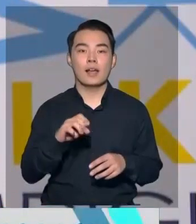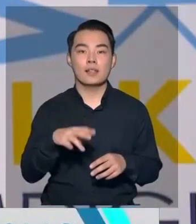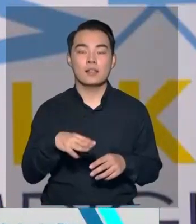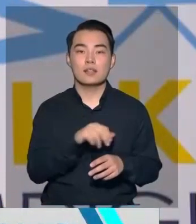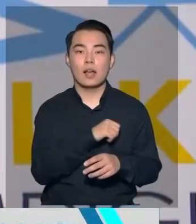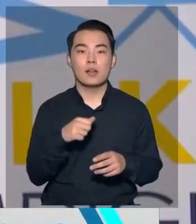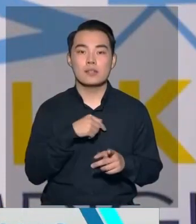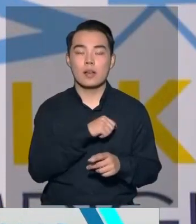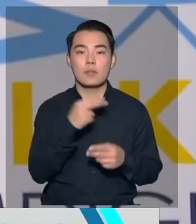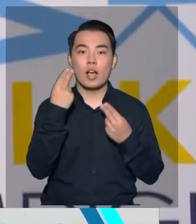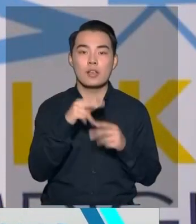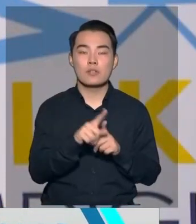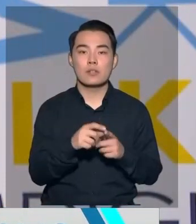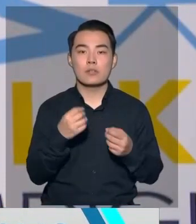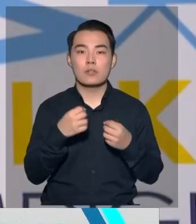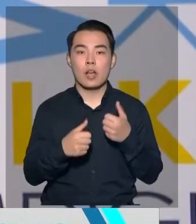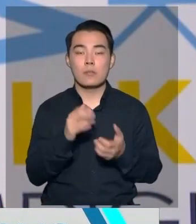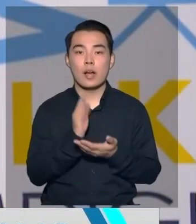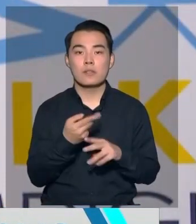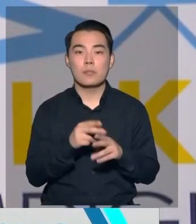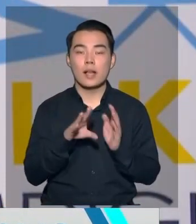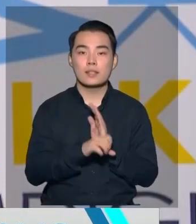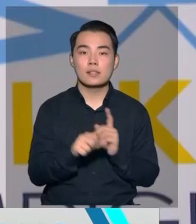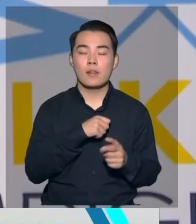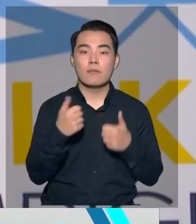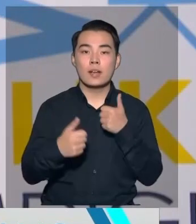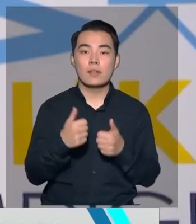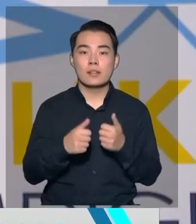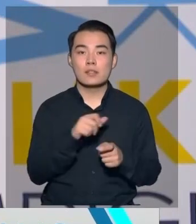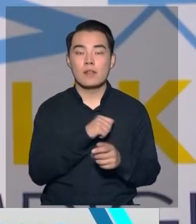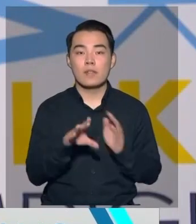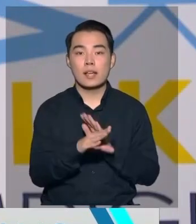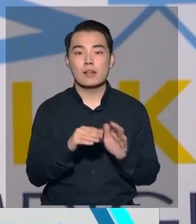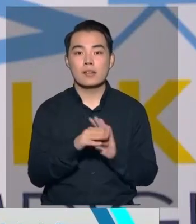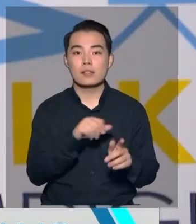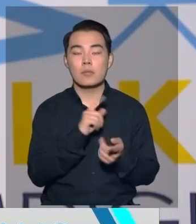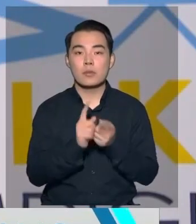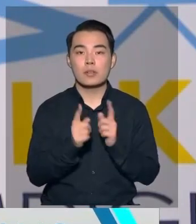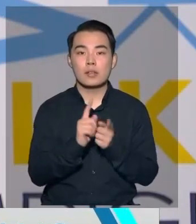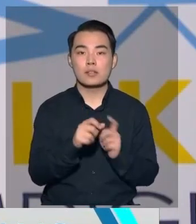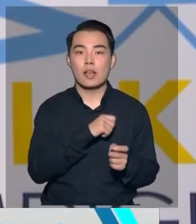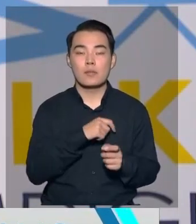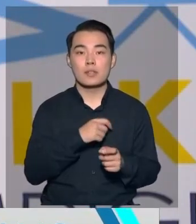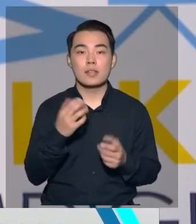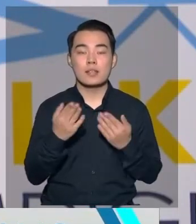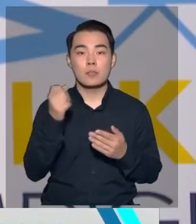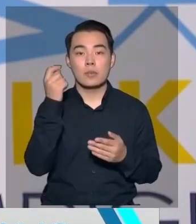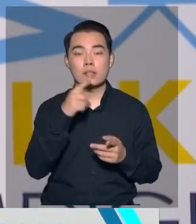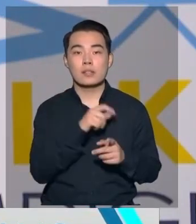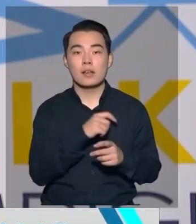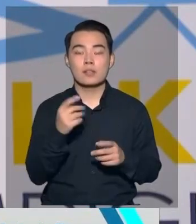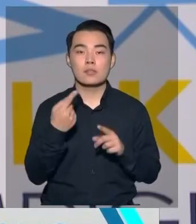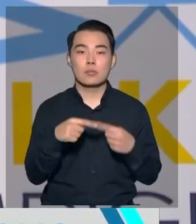саяси өміріндегі ерекше шара, әсіресе соңғы кездері сайлау туралы заңға енгізілген өзгерістерді ескерсек, бұл сайлау